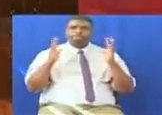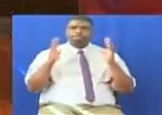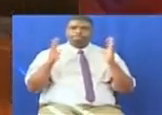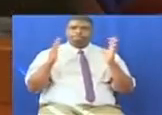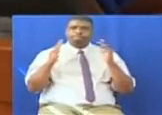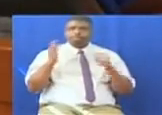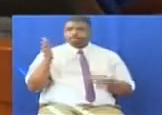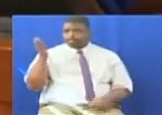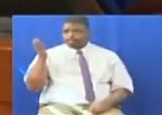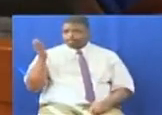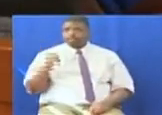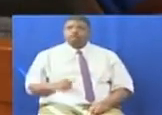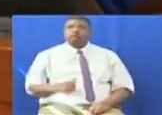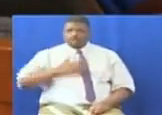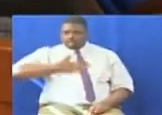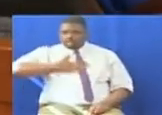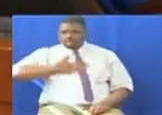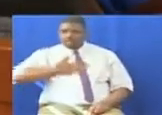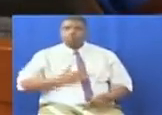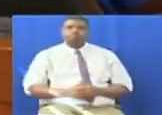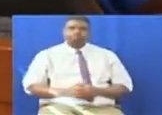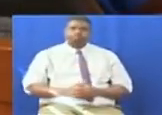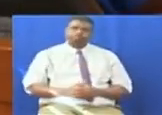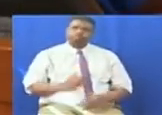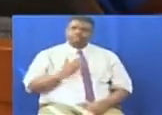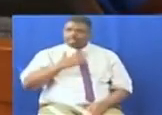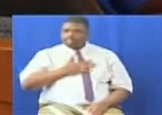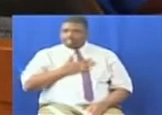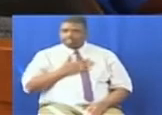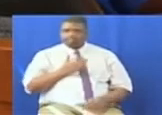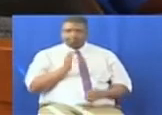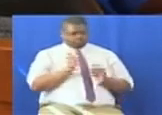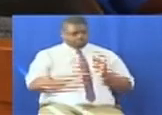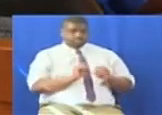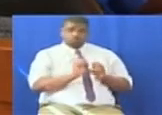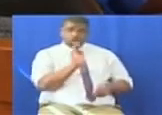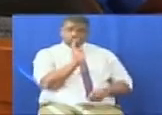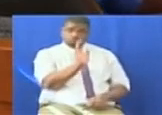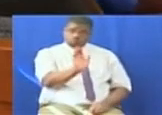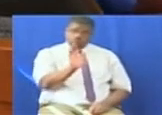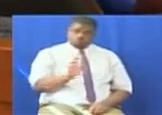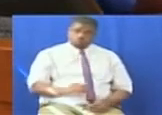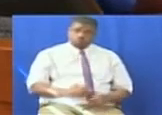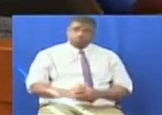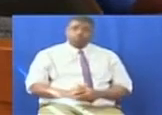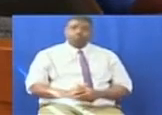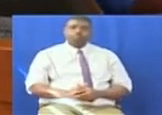Asante sana Mheshimiwa Mwita Getere kwa mchango wako.